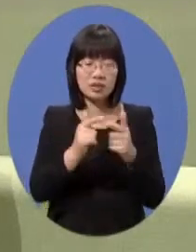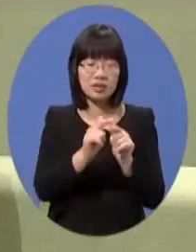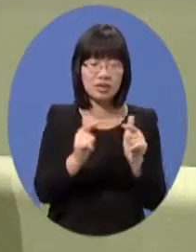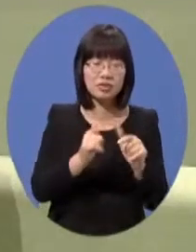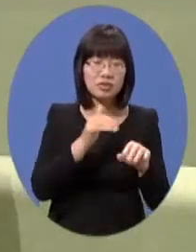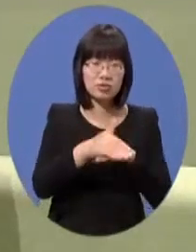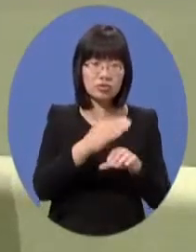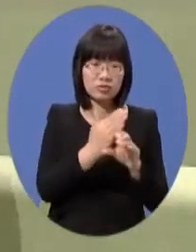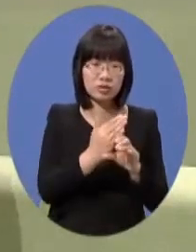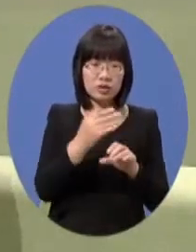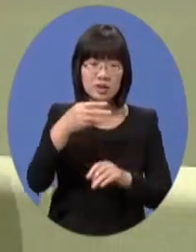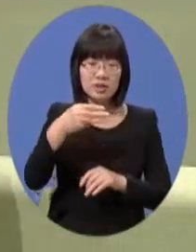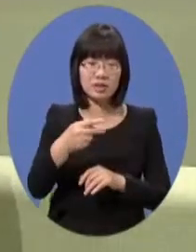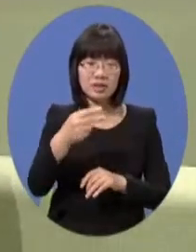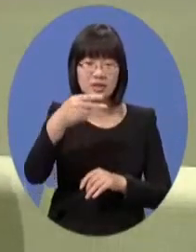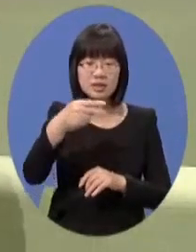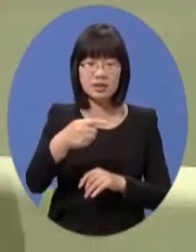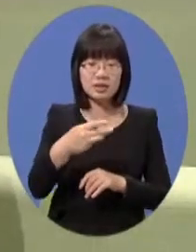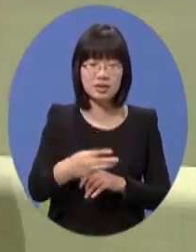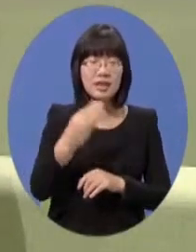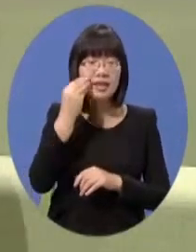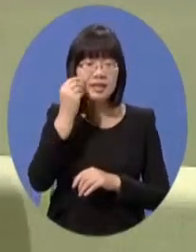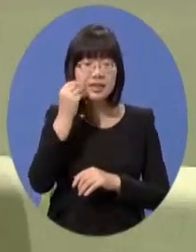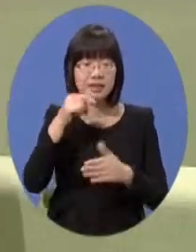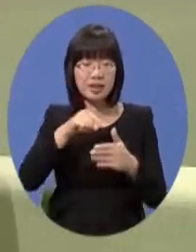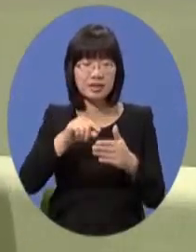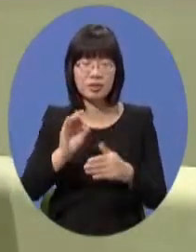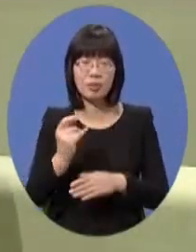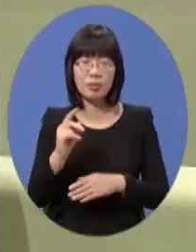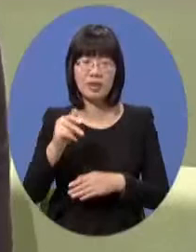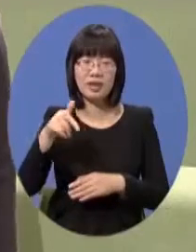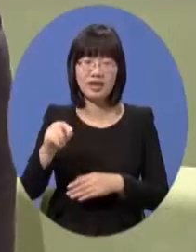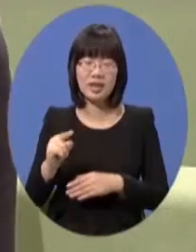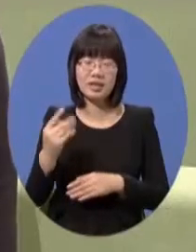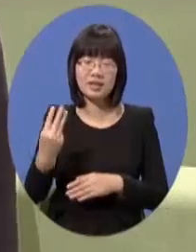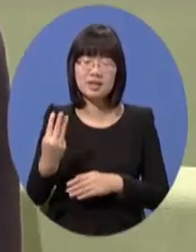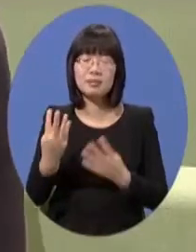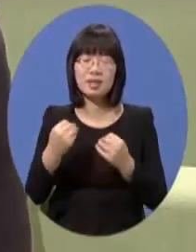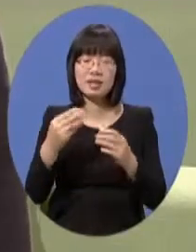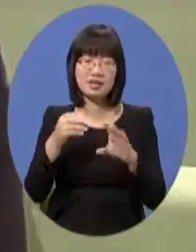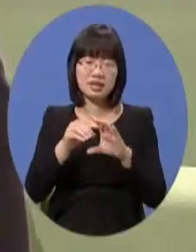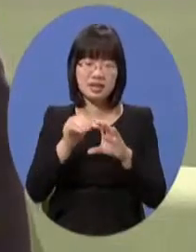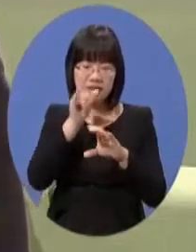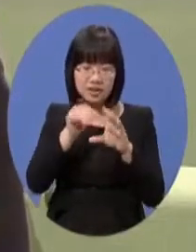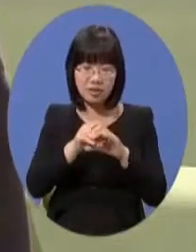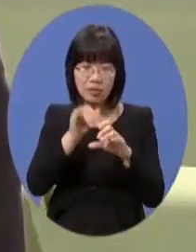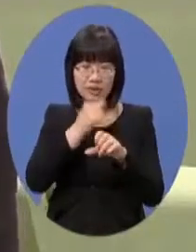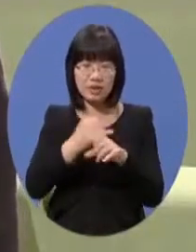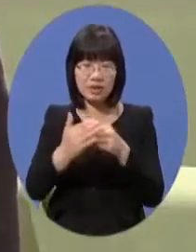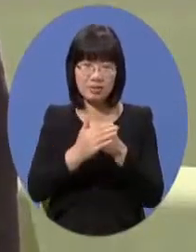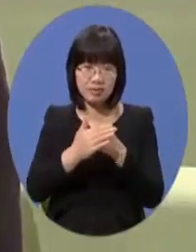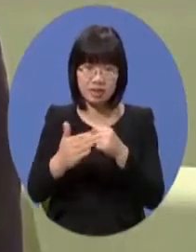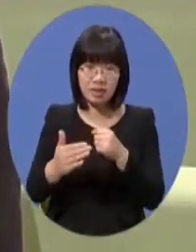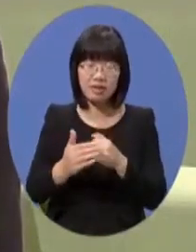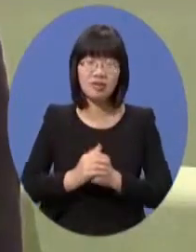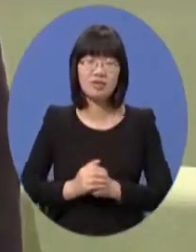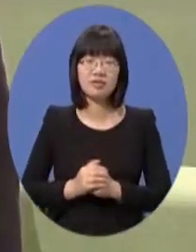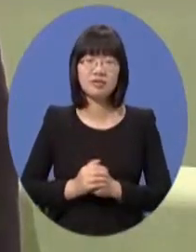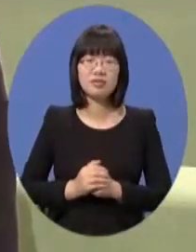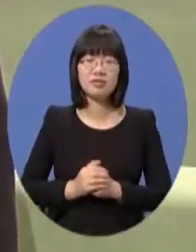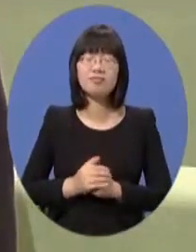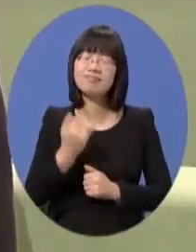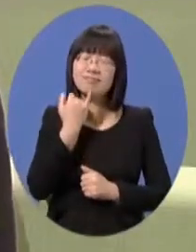분들은 들기름 같은 들기름에도 오메가3가 많이 있어서 들기름을 통해서 오메가3를 섭취해 주셔도